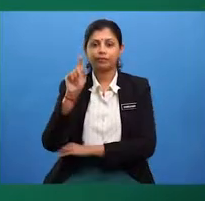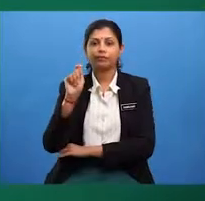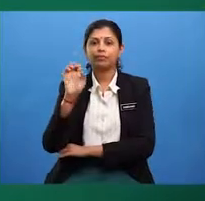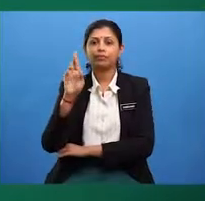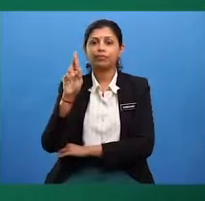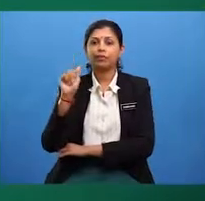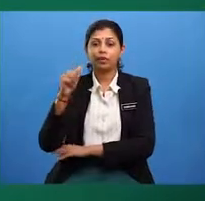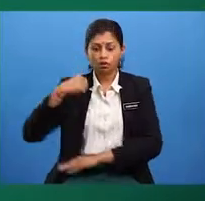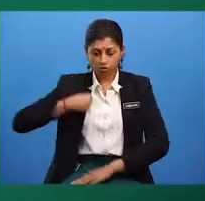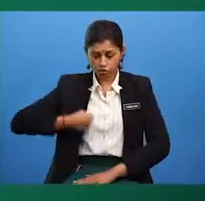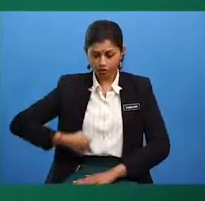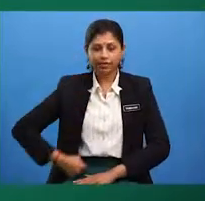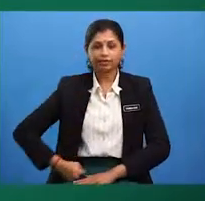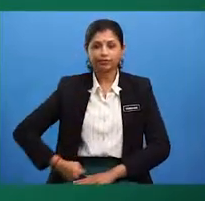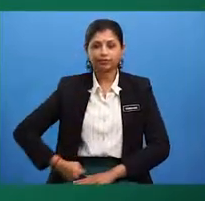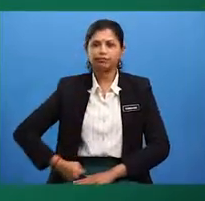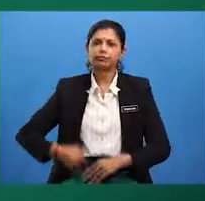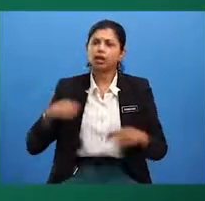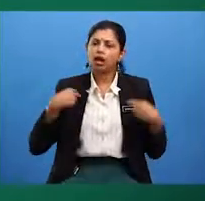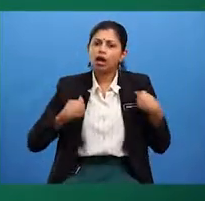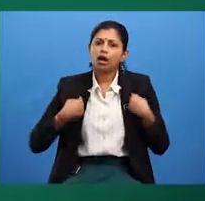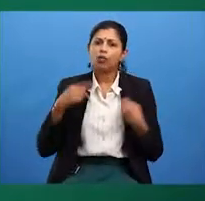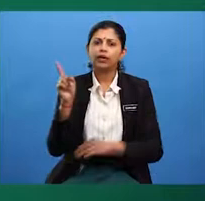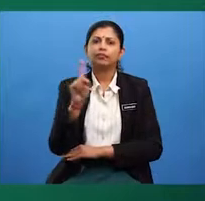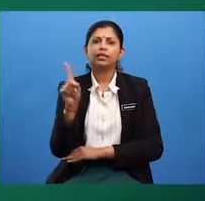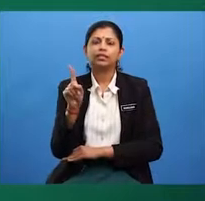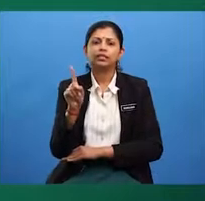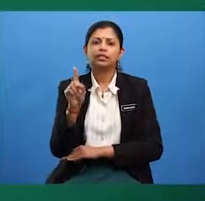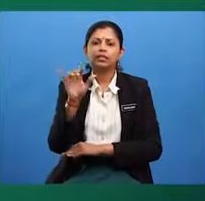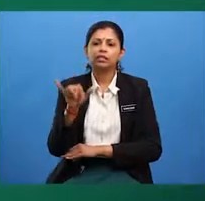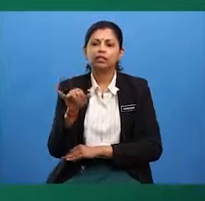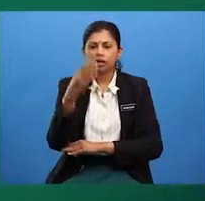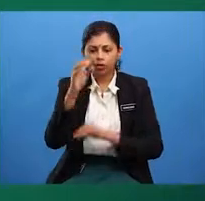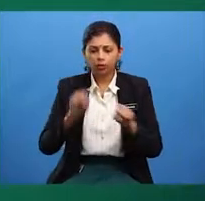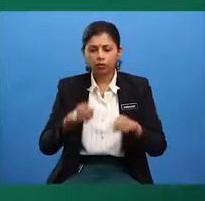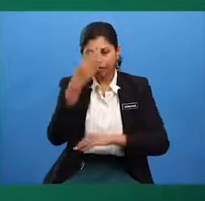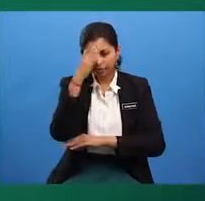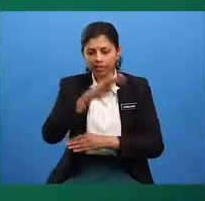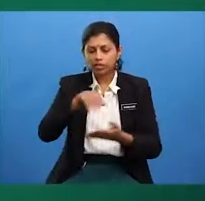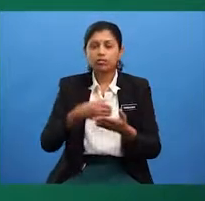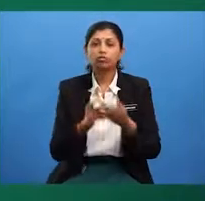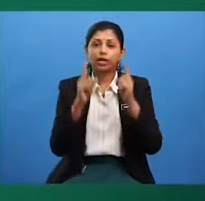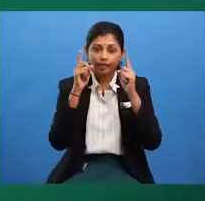Persoalannya, haiwan yang manakah yang dapat kita perolehi bahan-bahan tersebut?